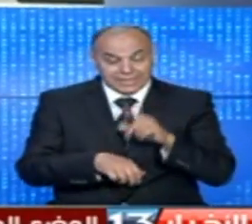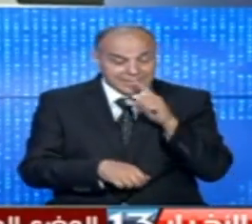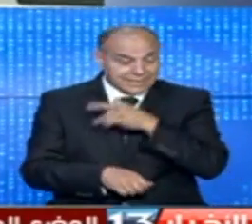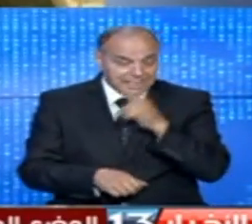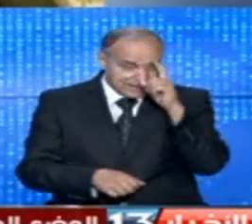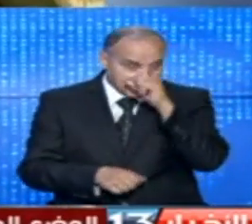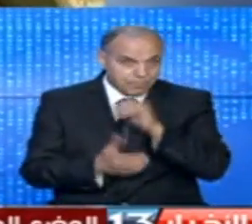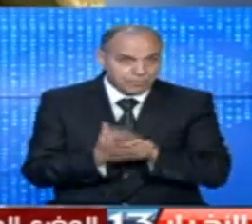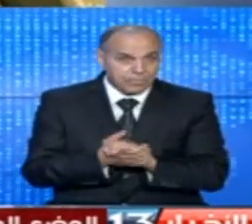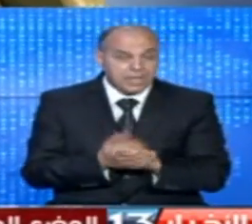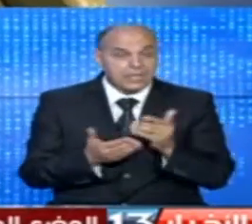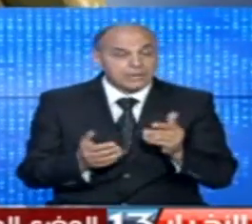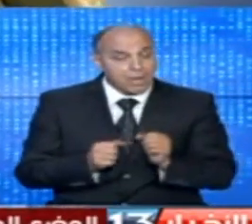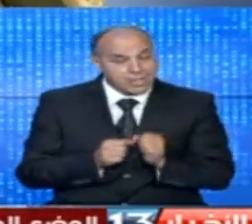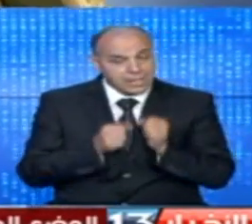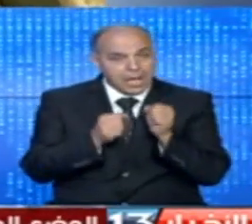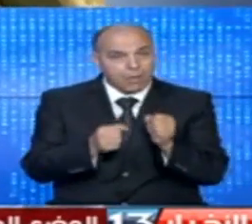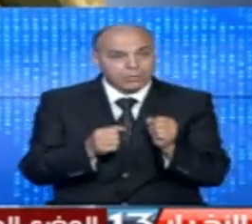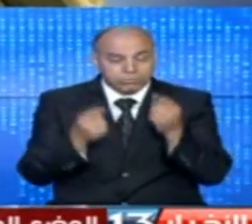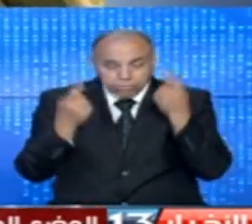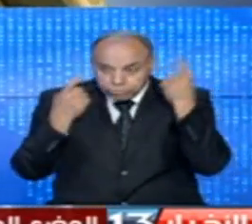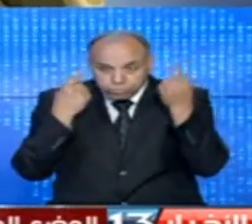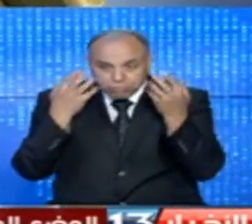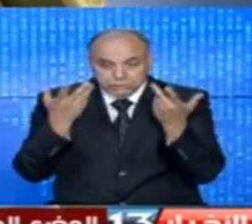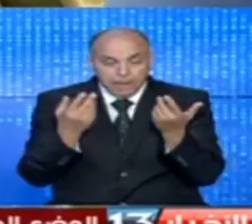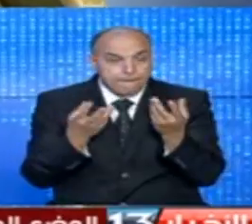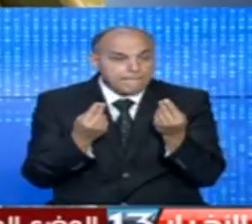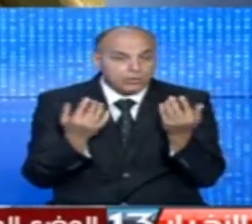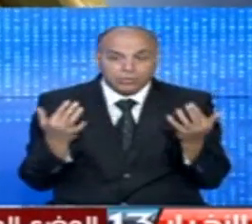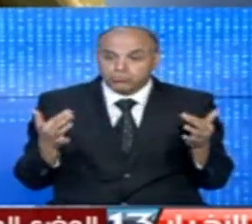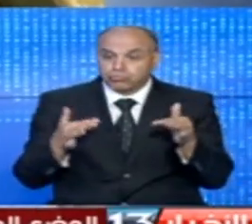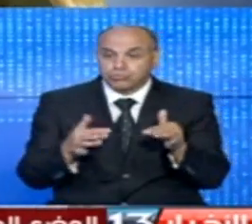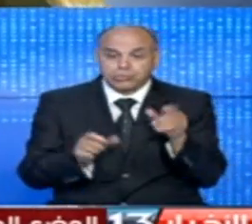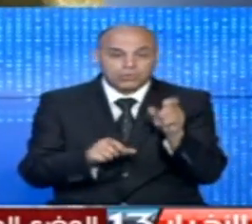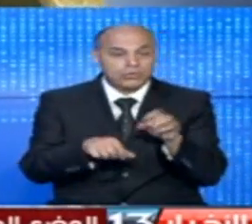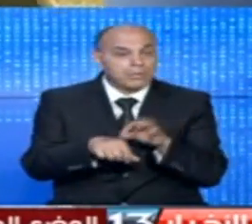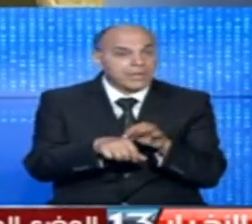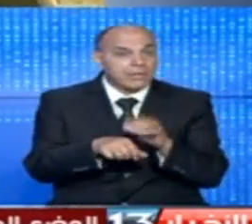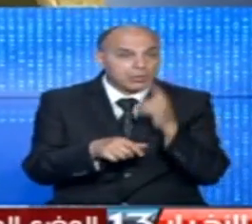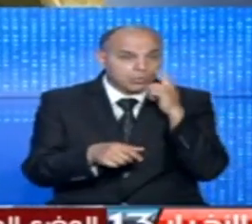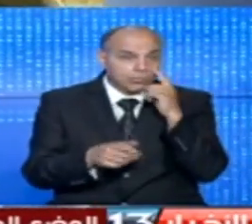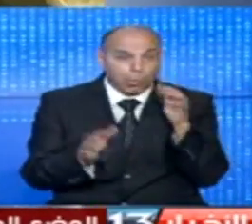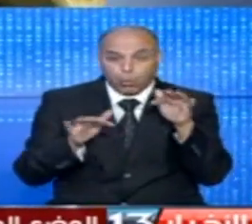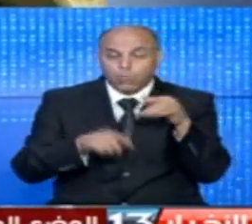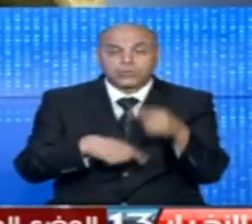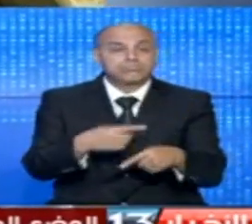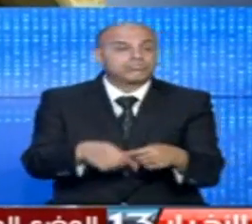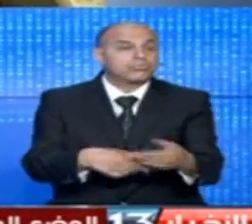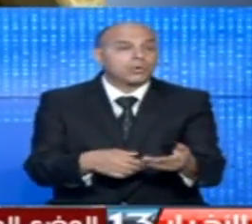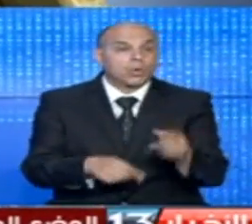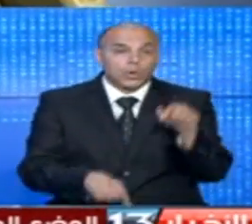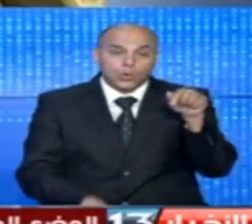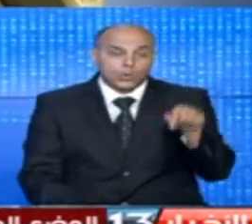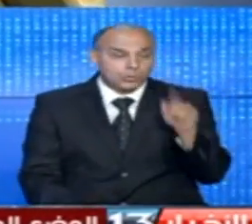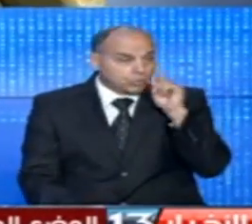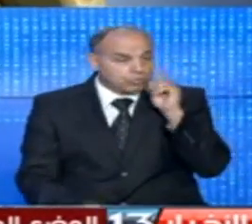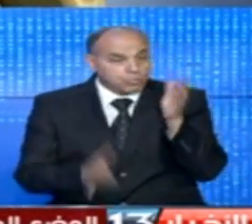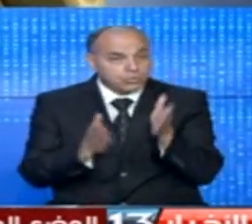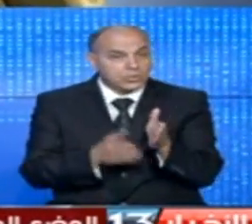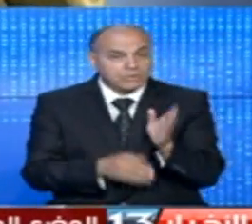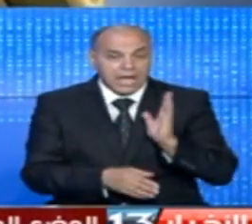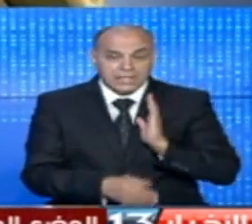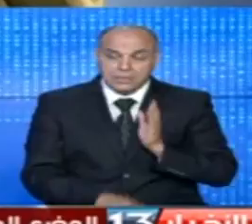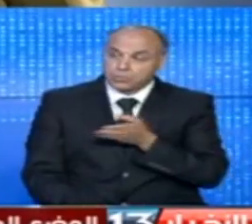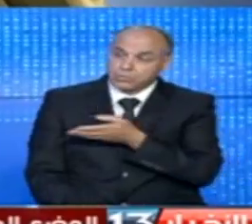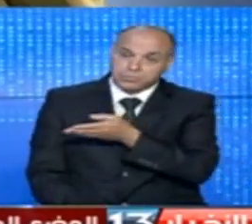بالجهة. قاعدين نحاولوا باش نستوعبوا العدد الكبير من المرضى اللي قاعد يفد علينا. اليوم احنا قدام المستشفى